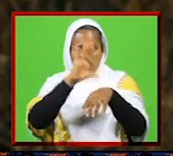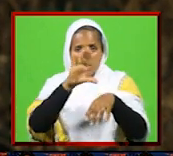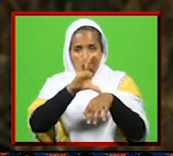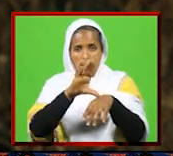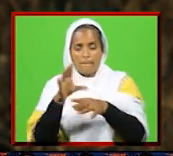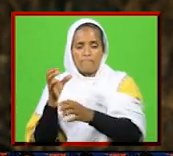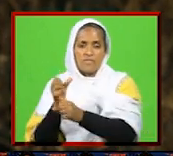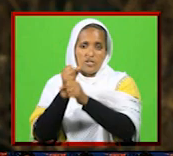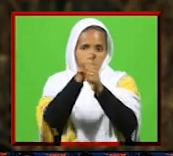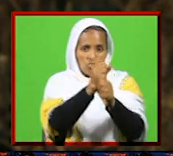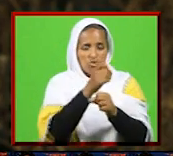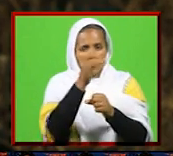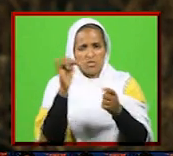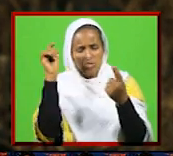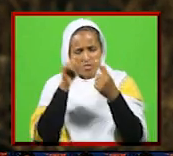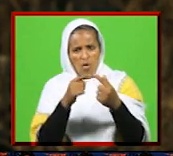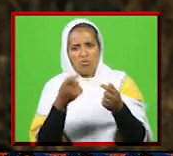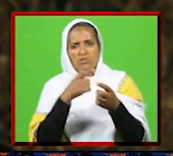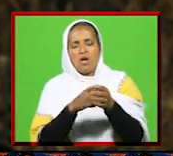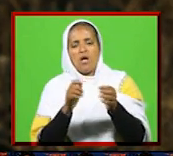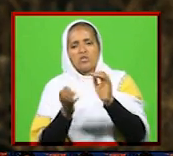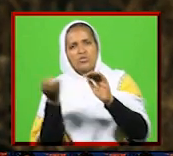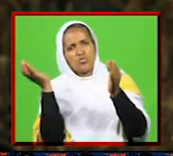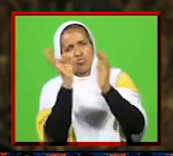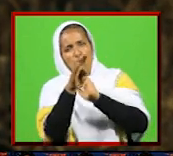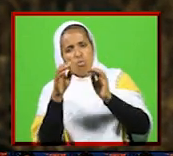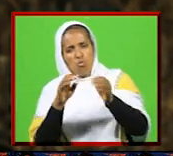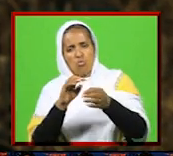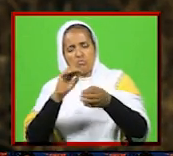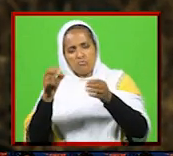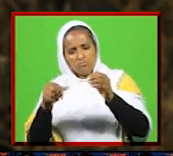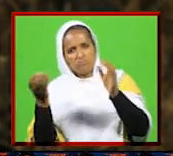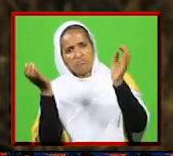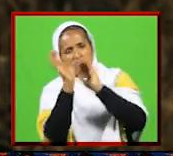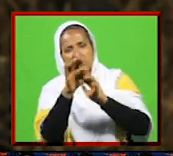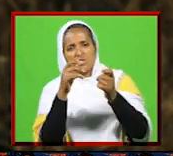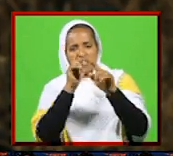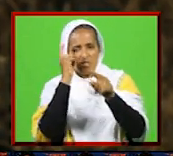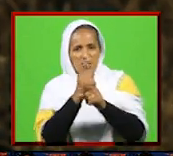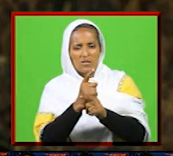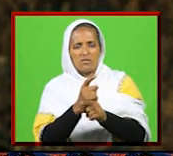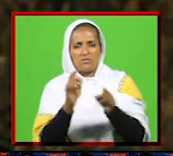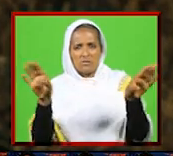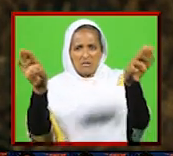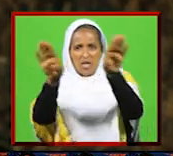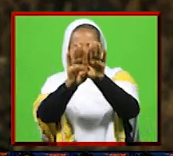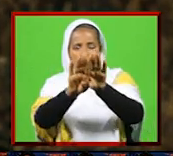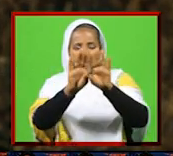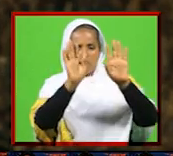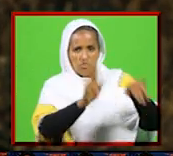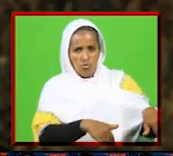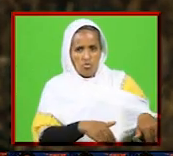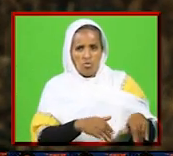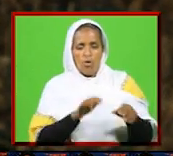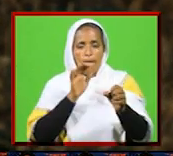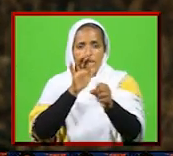እንግዲህ በገዳምነት ተዳድሮ ገዳም ይየው እንጂ ይሄን በሚለው እኛም አሁን ሲሚንቶ አስገርፈናል ሲሚንቶ ስናስገርፈው ልክ በግጣም